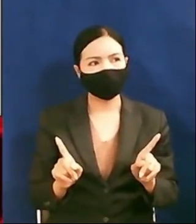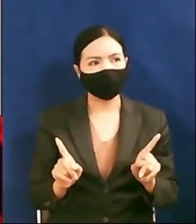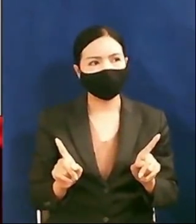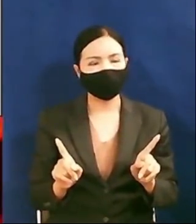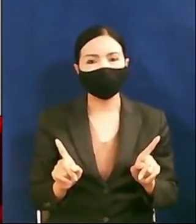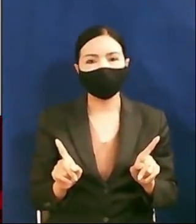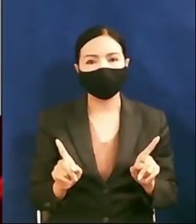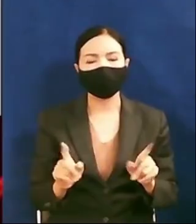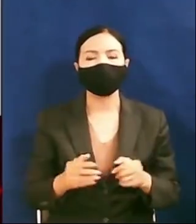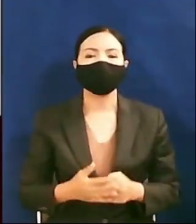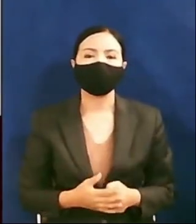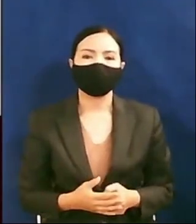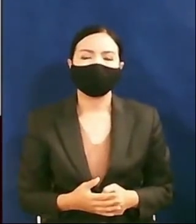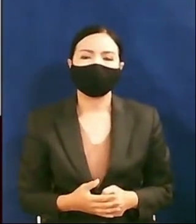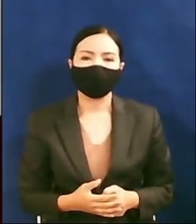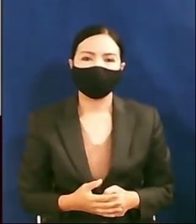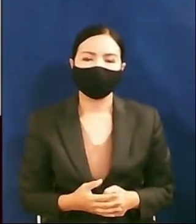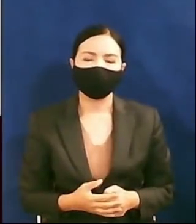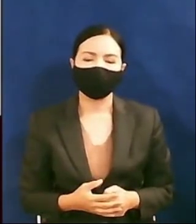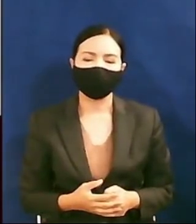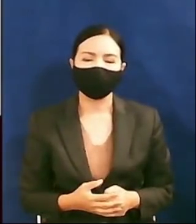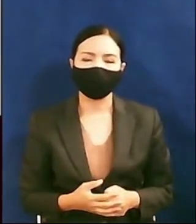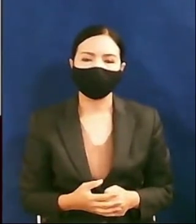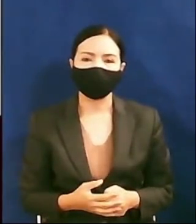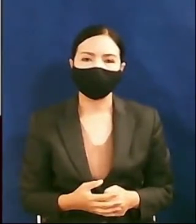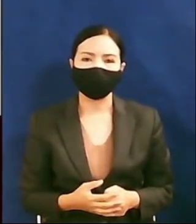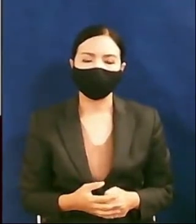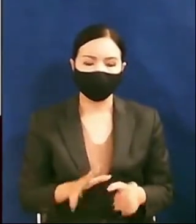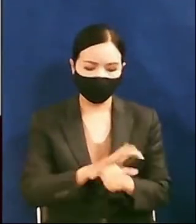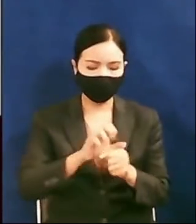าจะมีการเปลี่ยนแปลงของสายพันธุ์นะครับก็ยัง